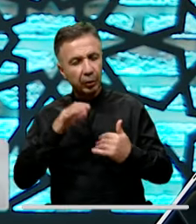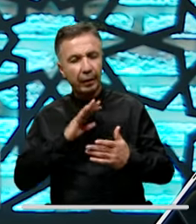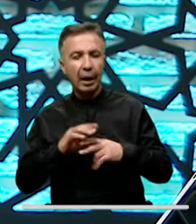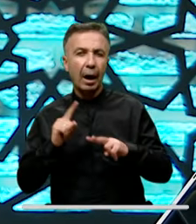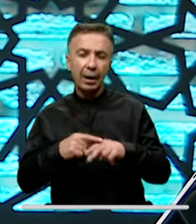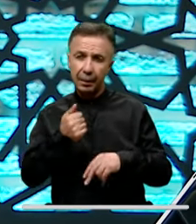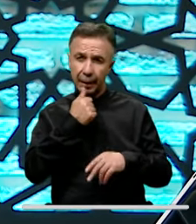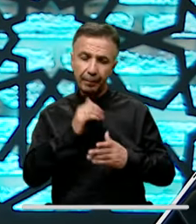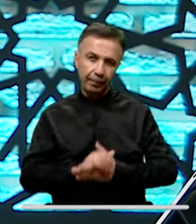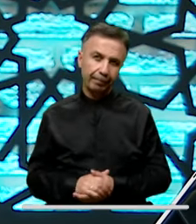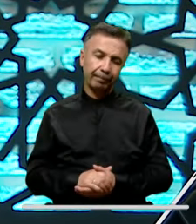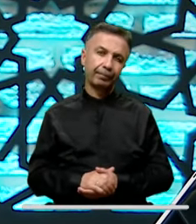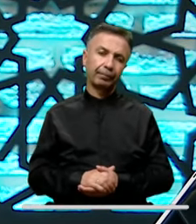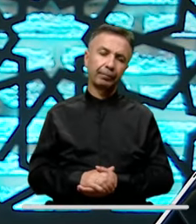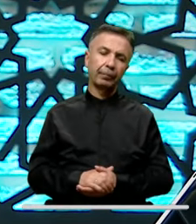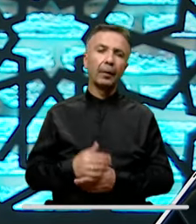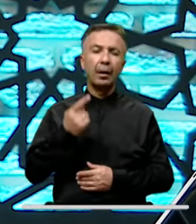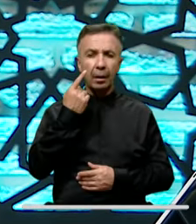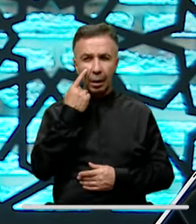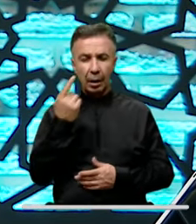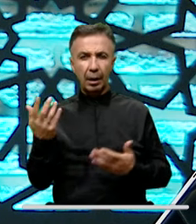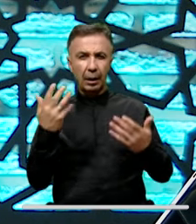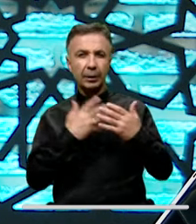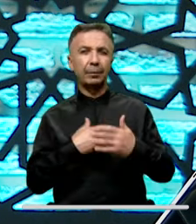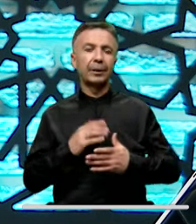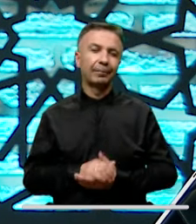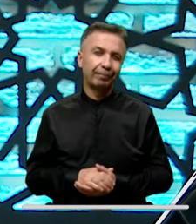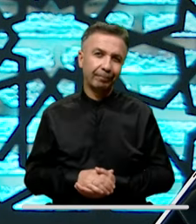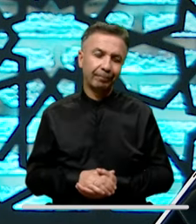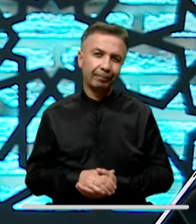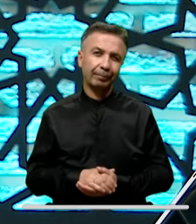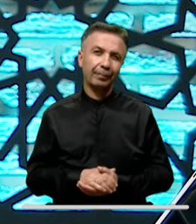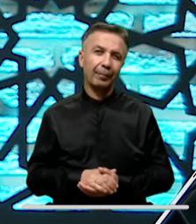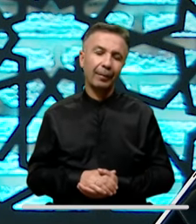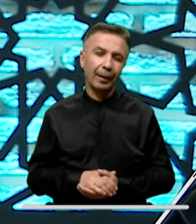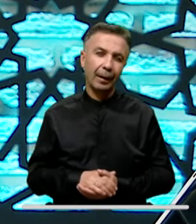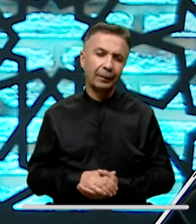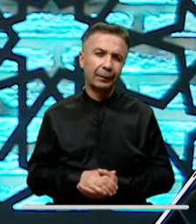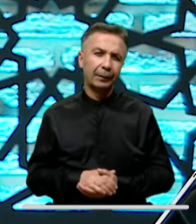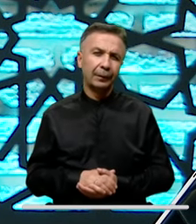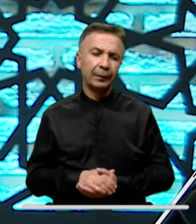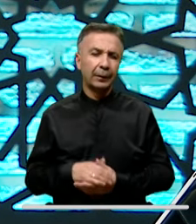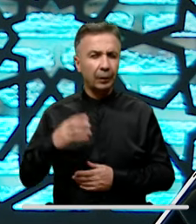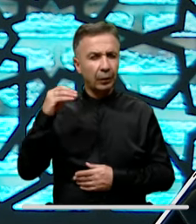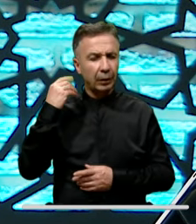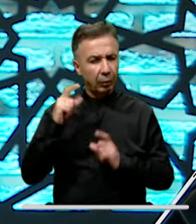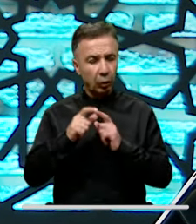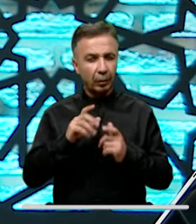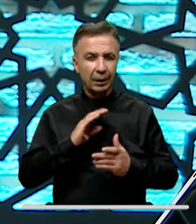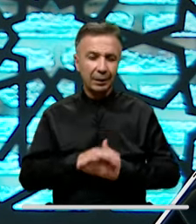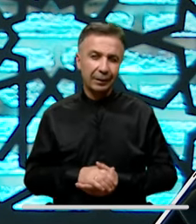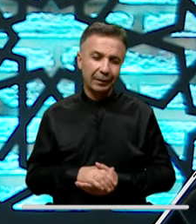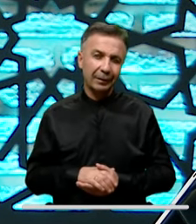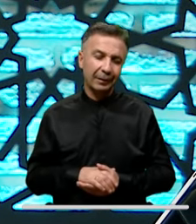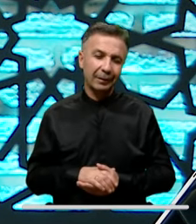hattımızda. Alo. Alo, hayırlı akşamlar hocam. Teşekkür ederiz Adil Bey. Hayırlı akşamlar. Hocam bir sorum vardı da. Buyurun. Allah razı